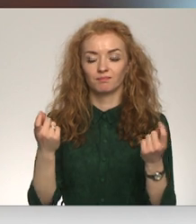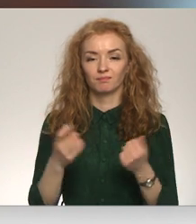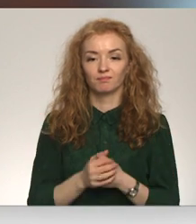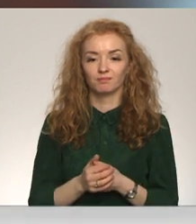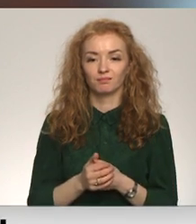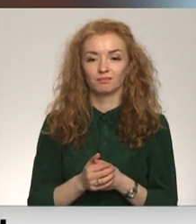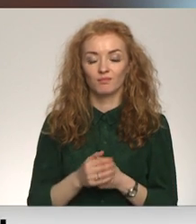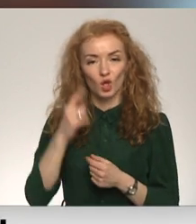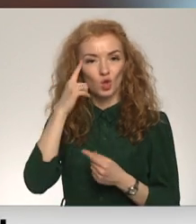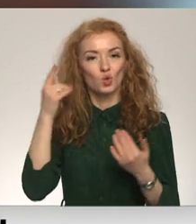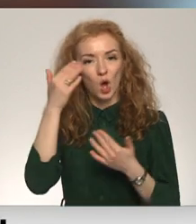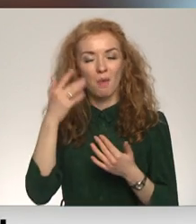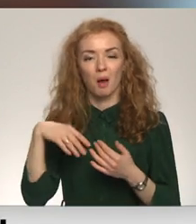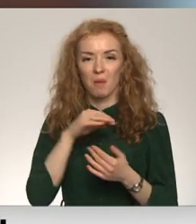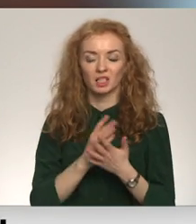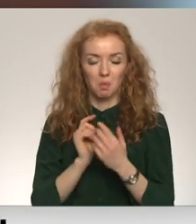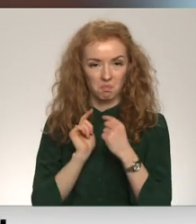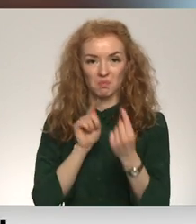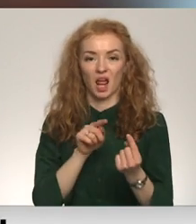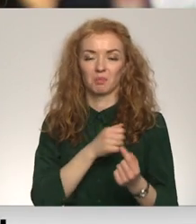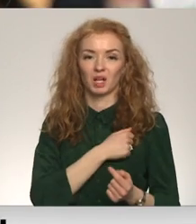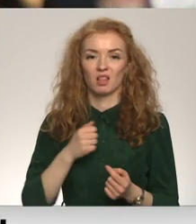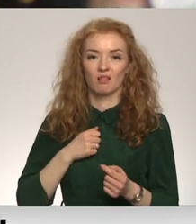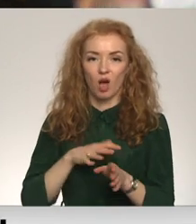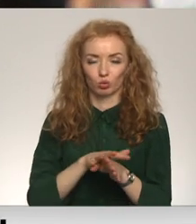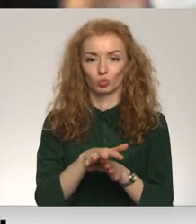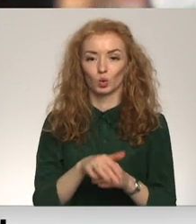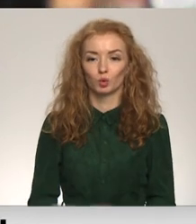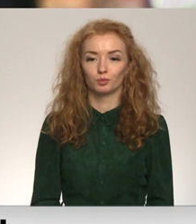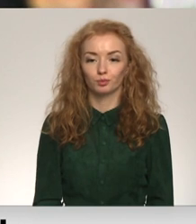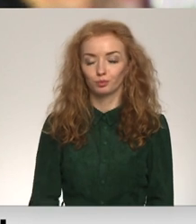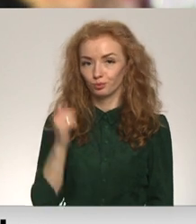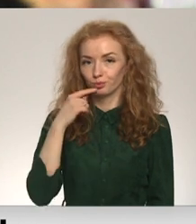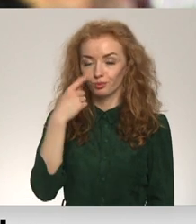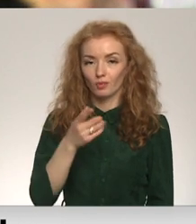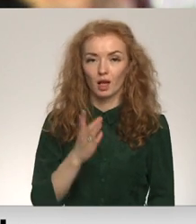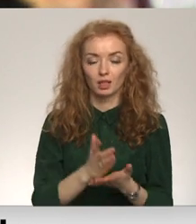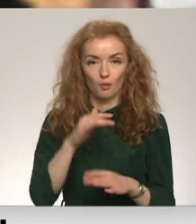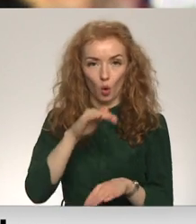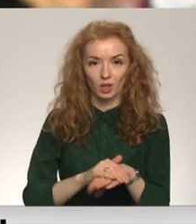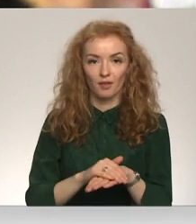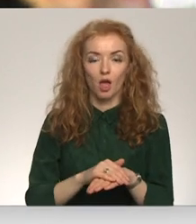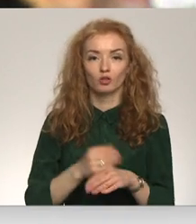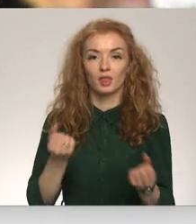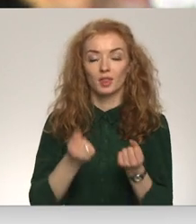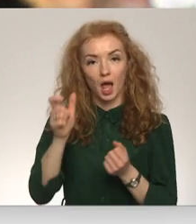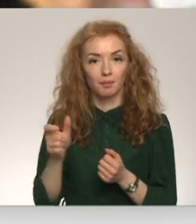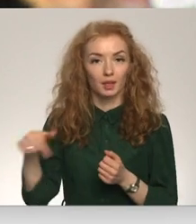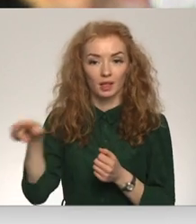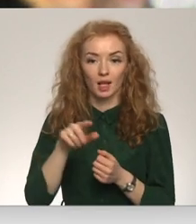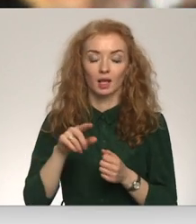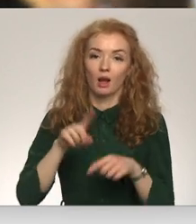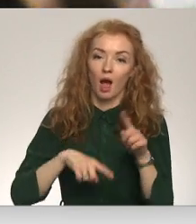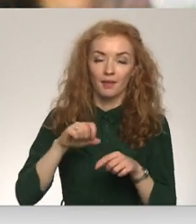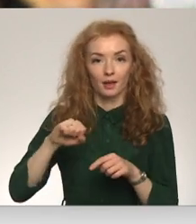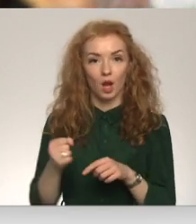Doma, ka mēs esam pret militāru agresiju un solidarizējamies ar Ukraiņiem. Esam identificējuši, kad ir darbinieki, kuriem vai radinieki vai draugi